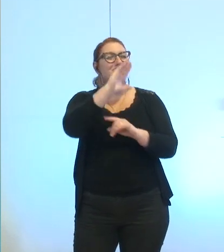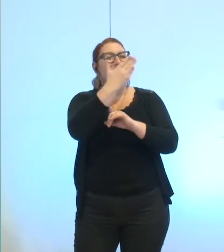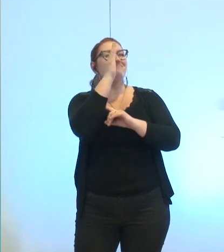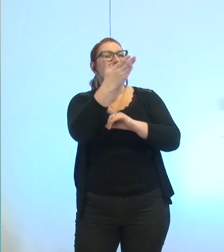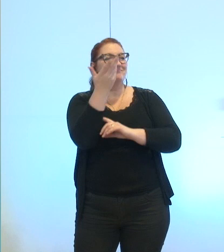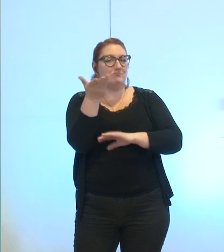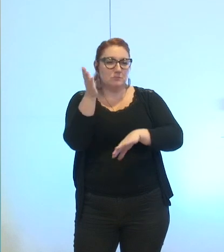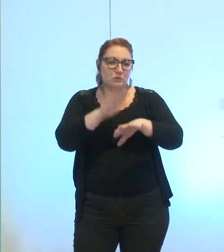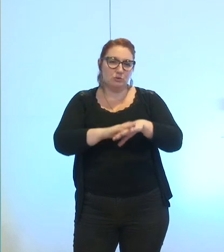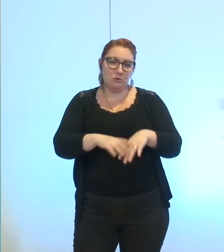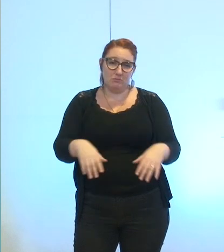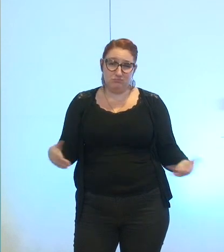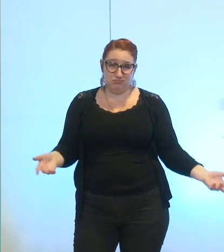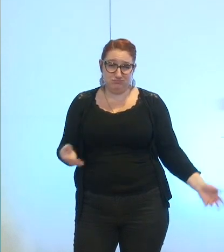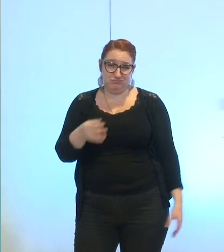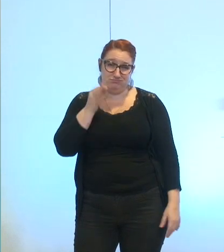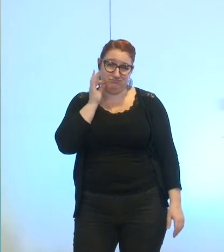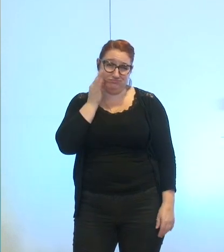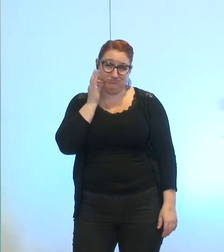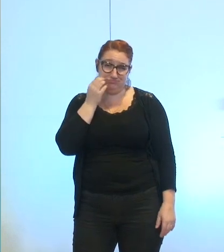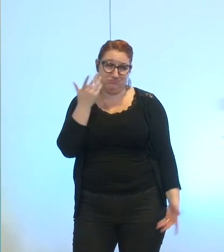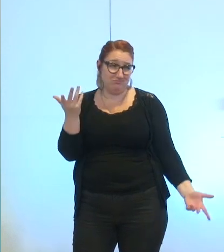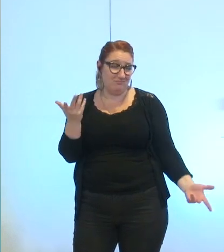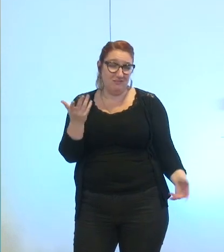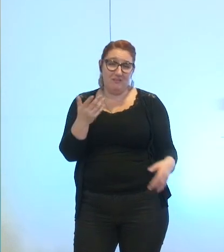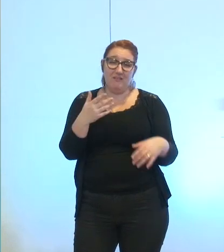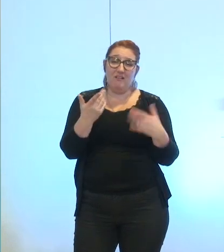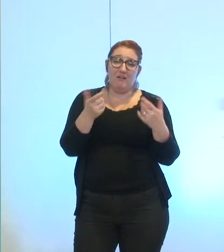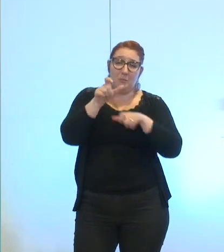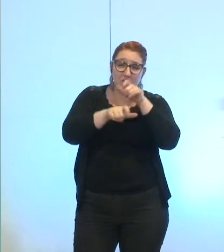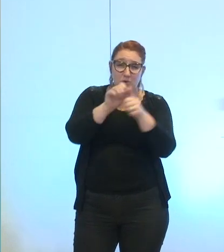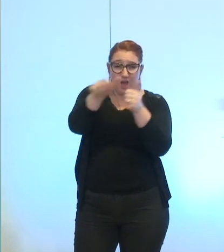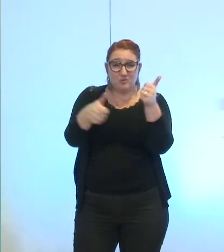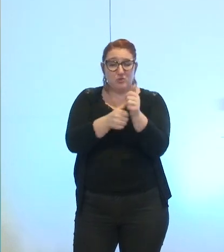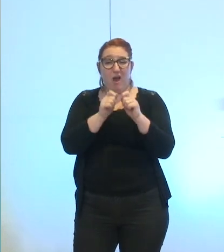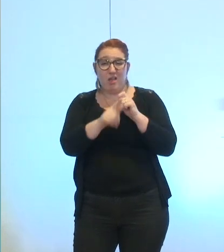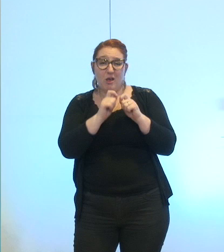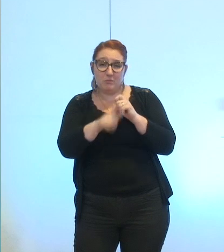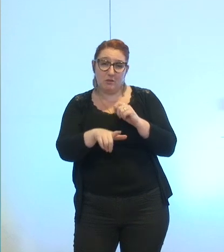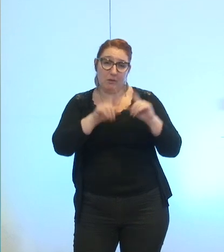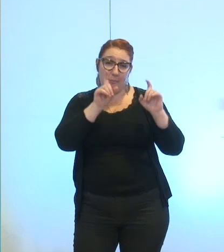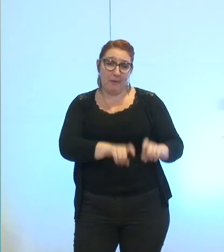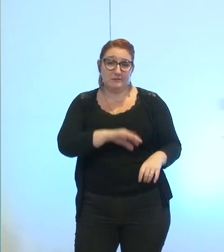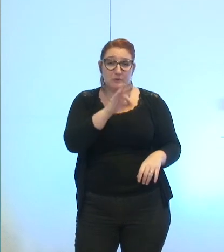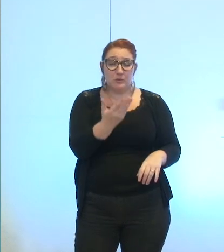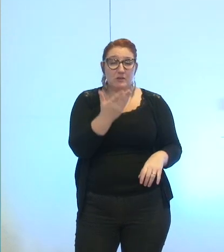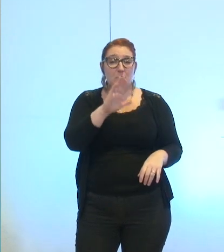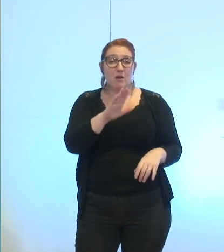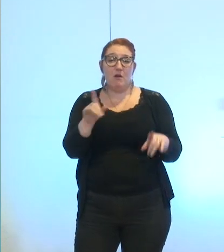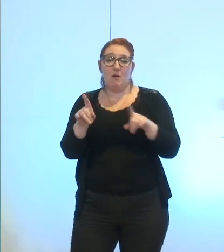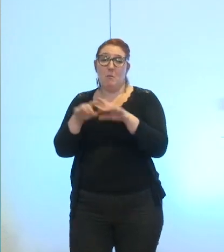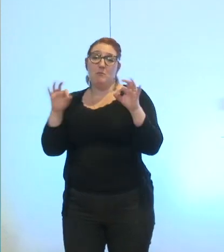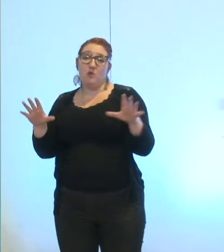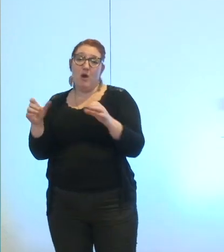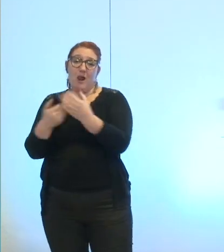assez cosmétiques la baisse des indemnités des adjoints d'unôé C mais on les a augmenté à la Métro